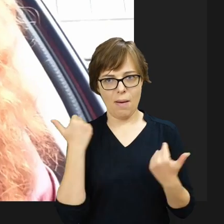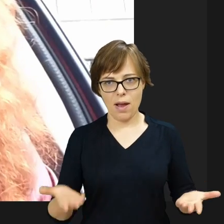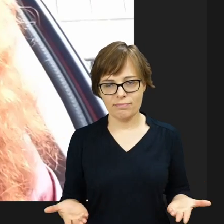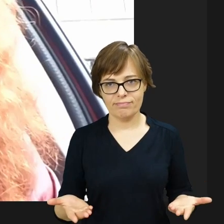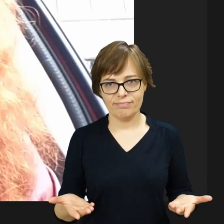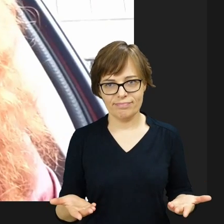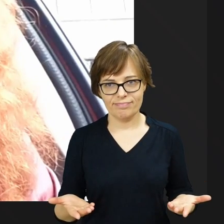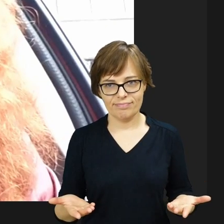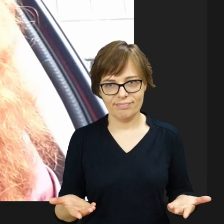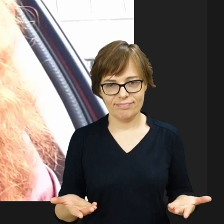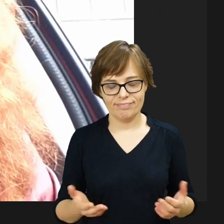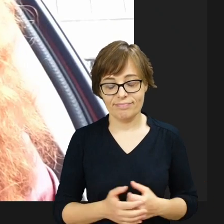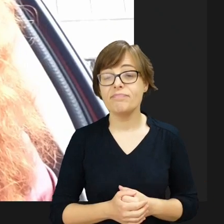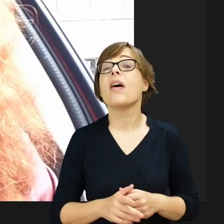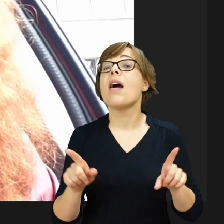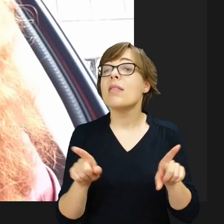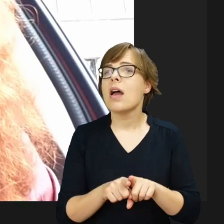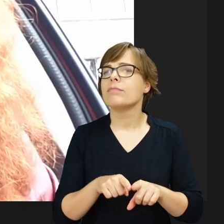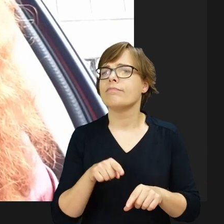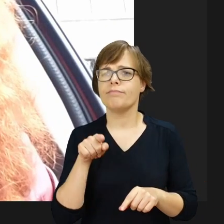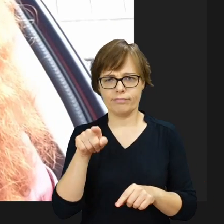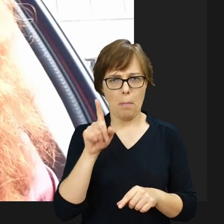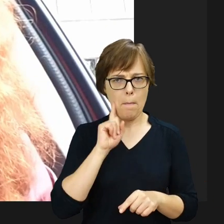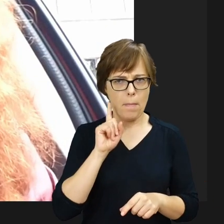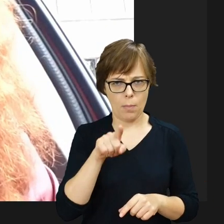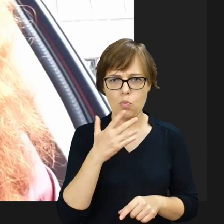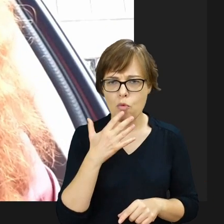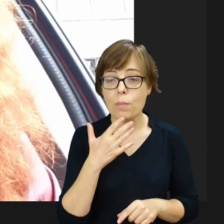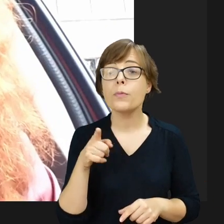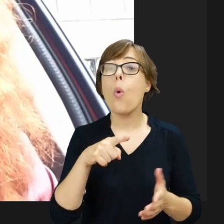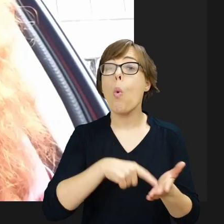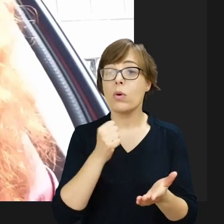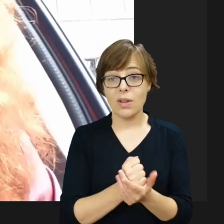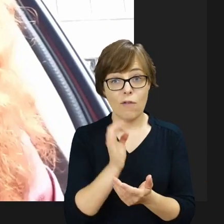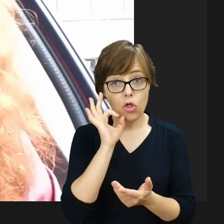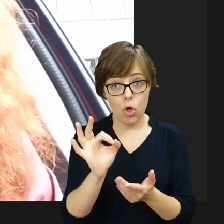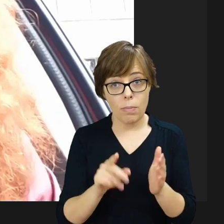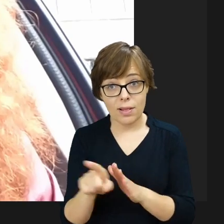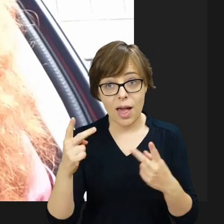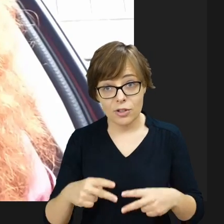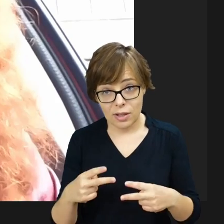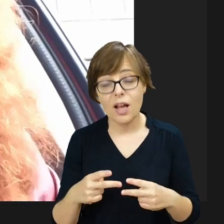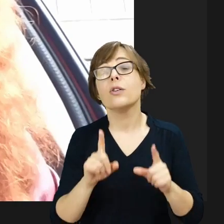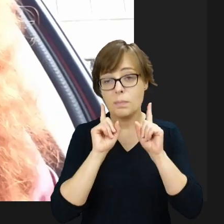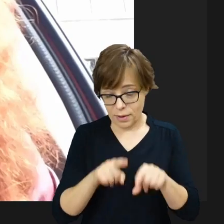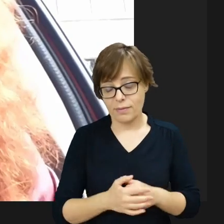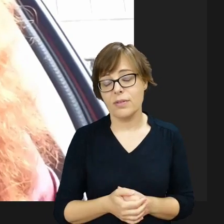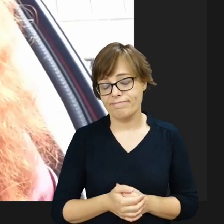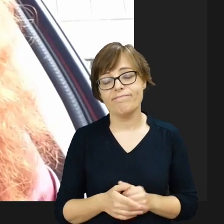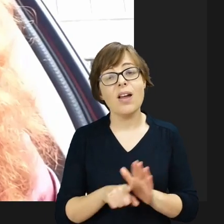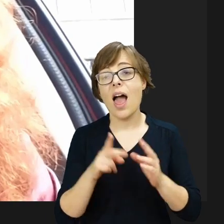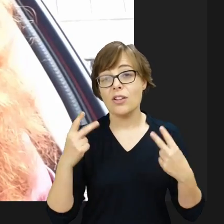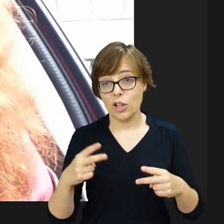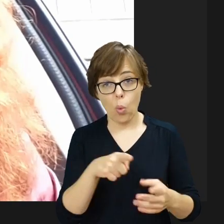Teraz to, co pan powiedział, że ta ustawa nie jest dobra dla dziennikarzy. Niestety nie jest dobra dla dziennikarzy, dlatego